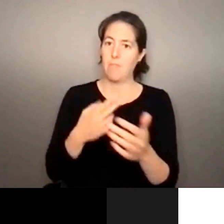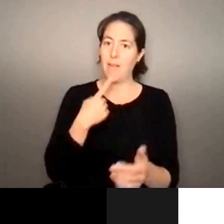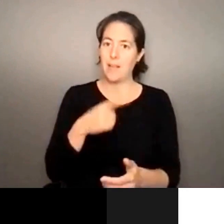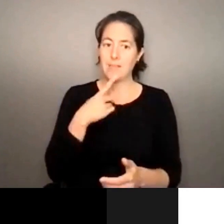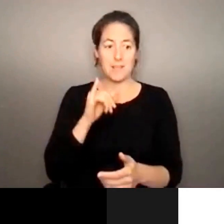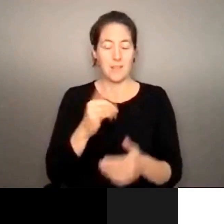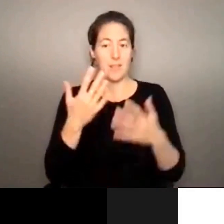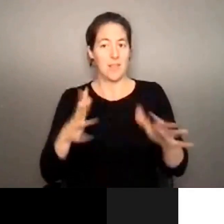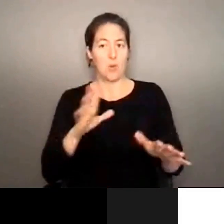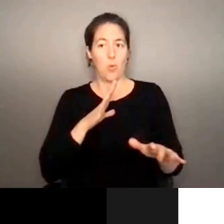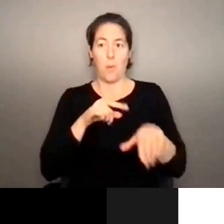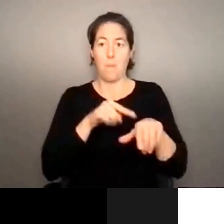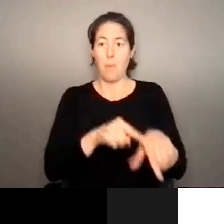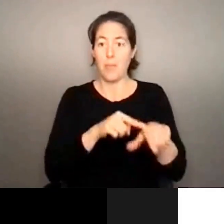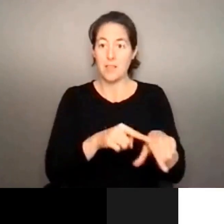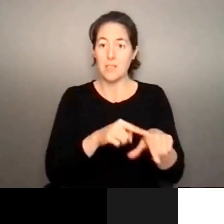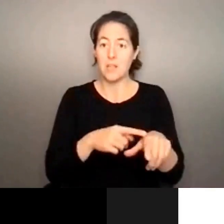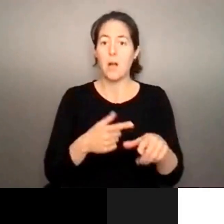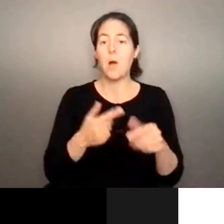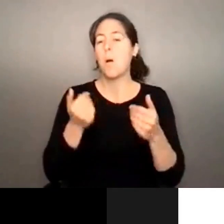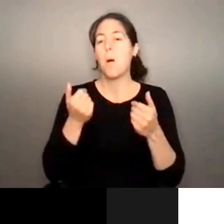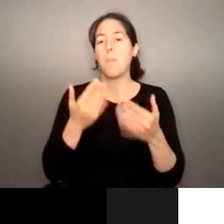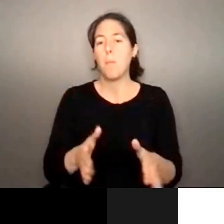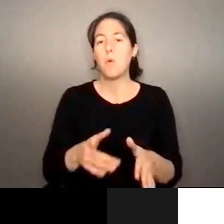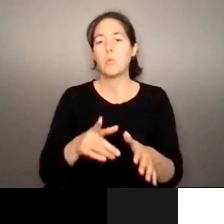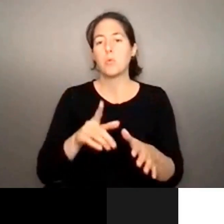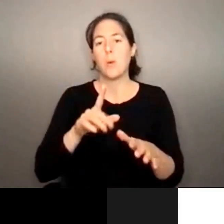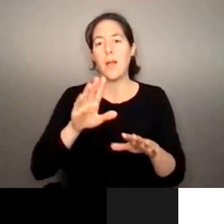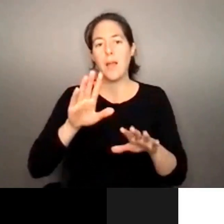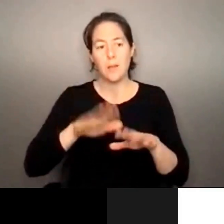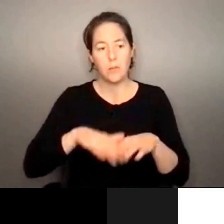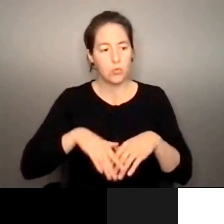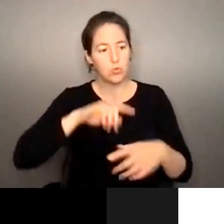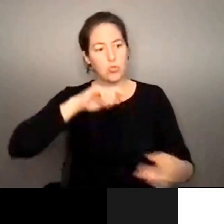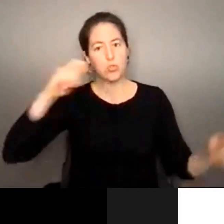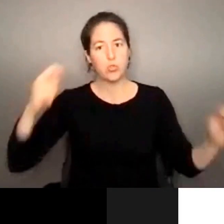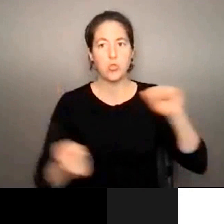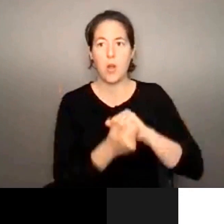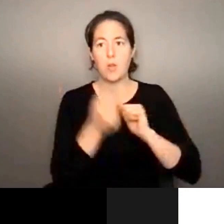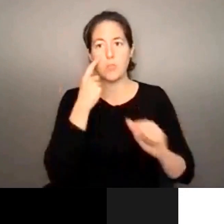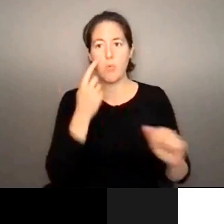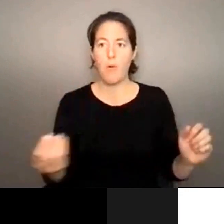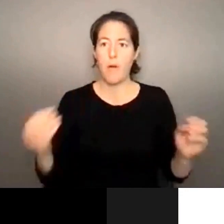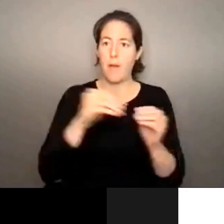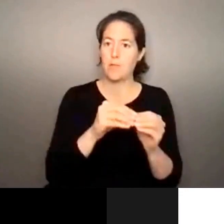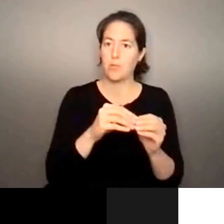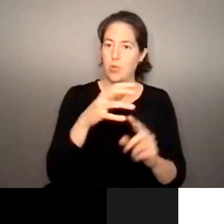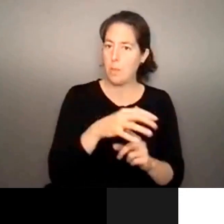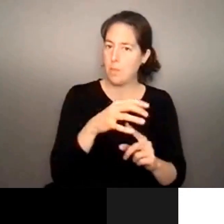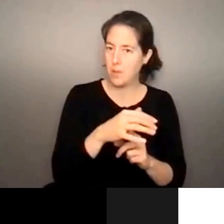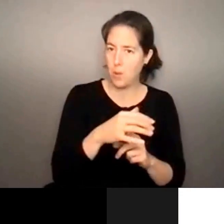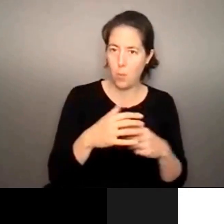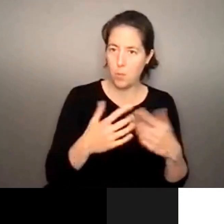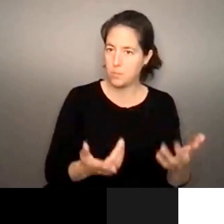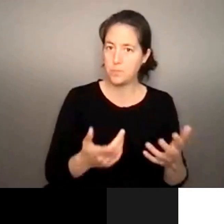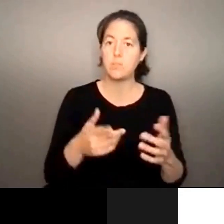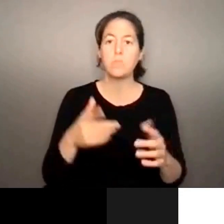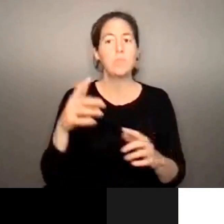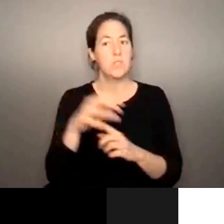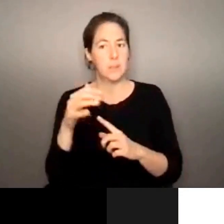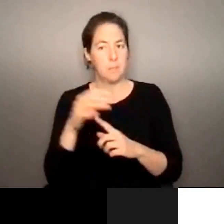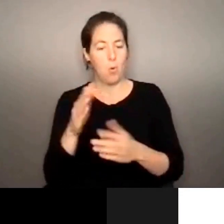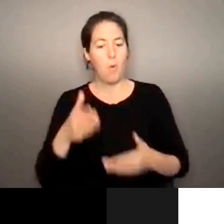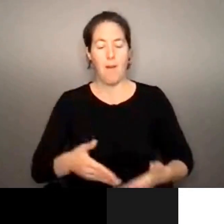potager, on n'a pas besoin de travailler ou d'investir le sol beaucoup pour y rajouter des champignons, puis les champignons vont beaucoup aider les